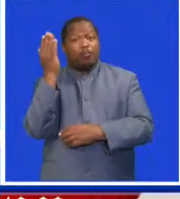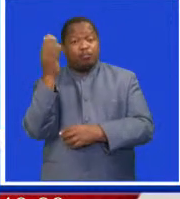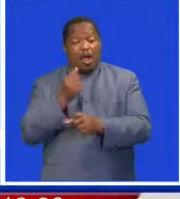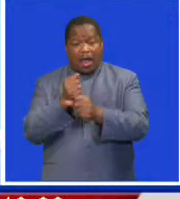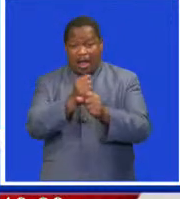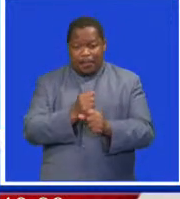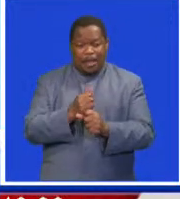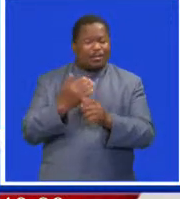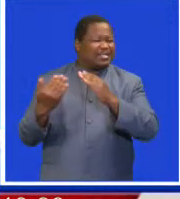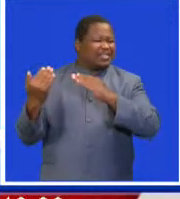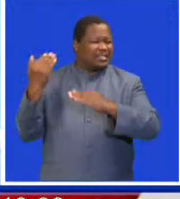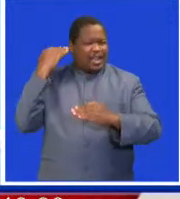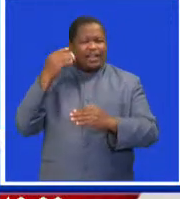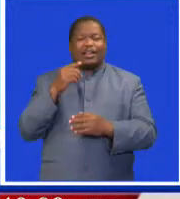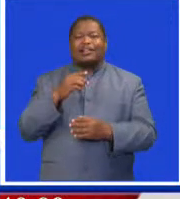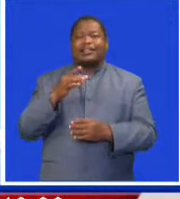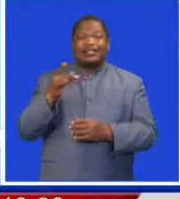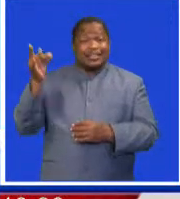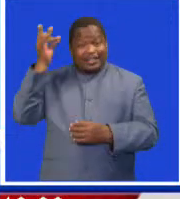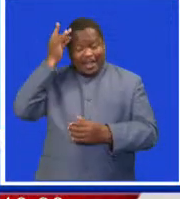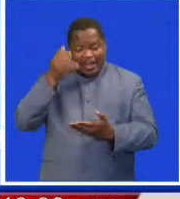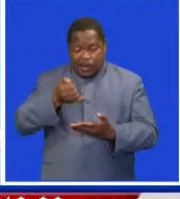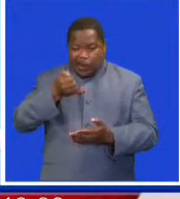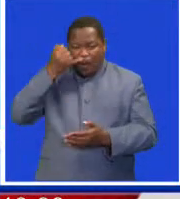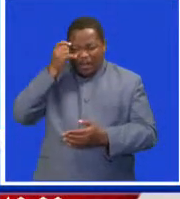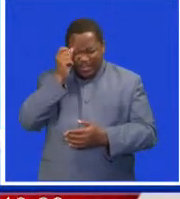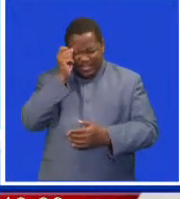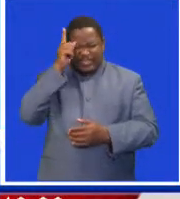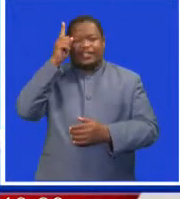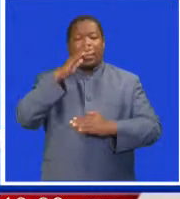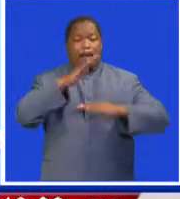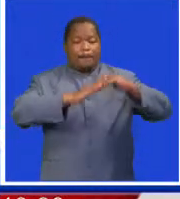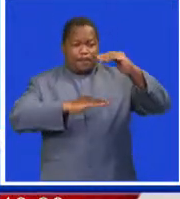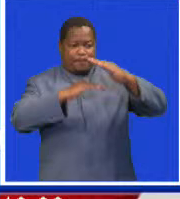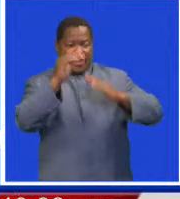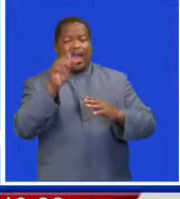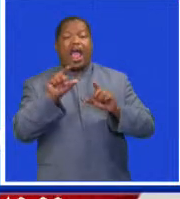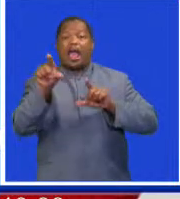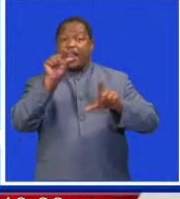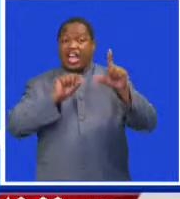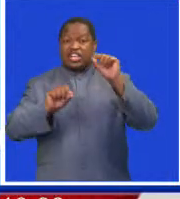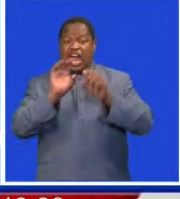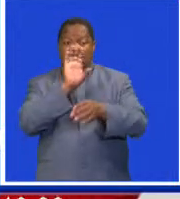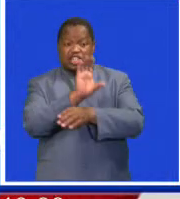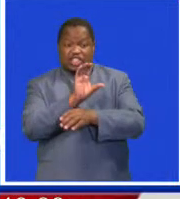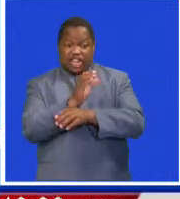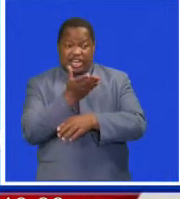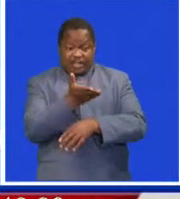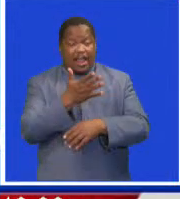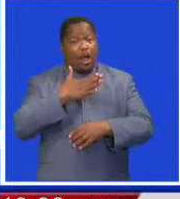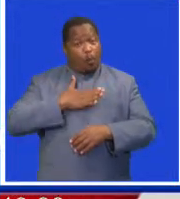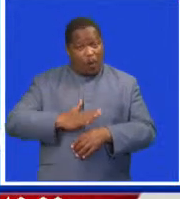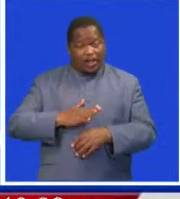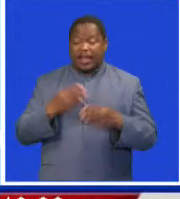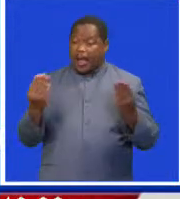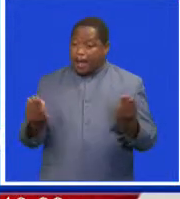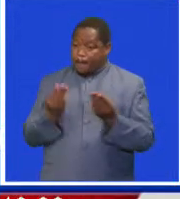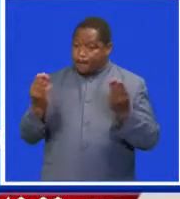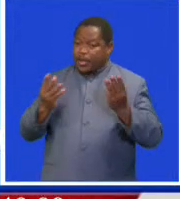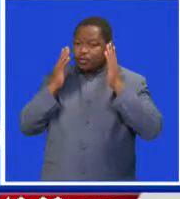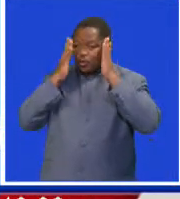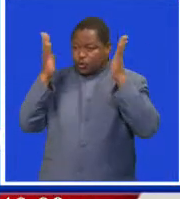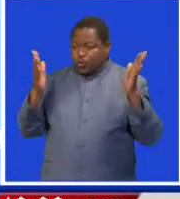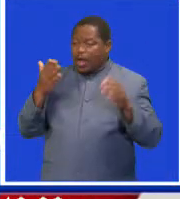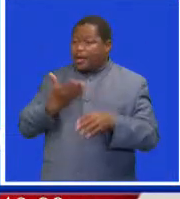ubeke sibonelo mfana nenkosi ukuthi uma ukhona la uthandaza kuleli sondvo lesive lalifananise njengentsaba yemthandazo